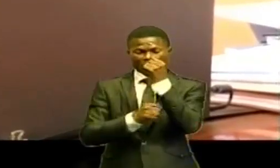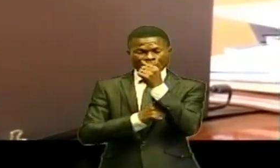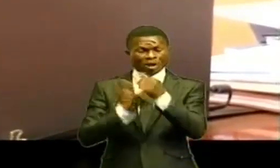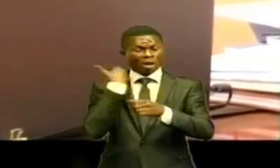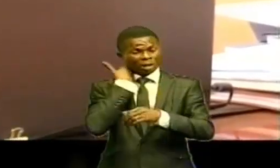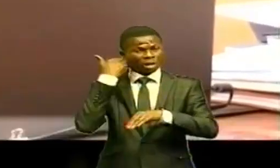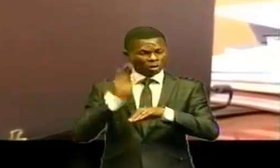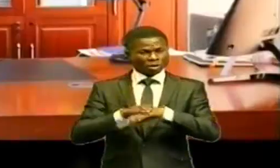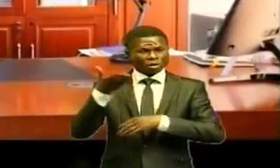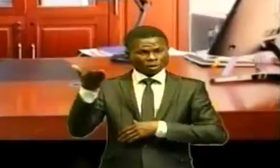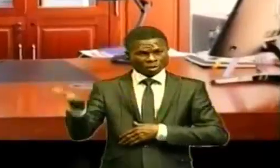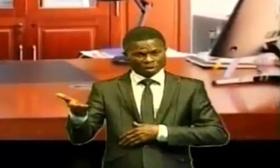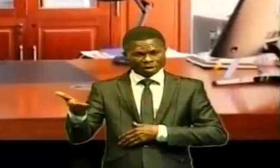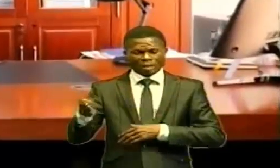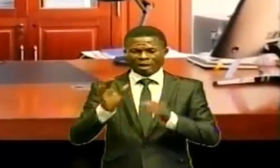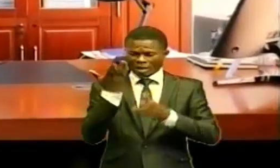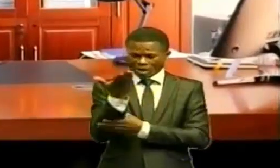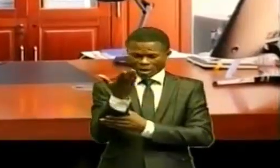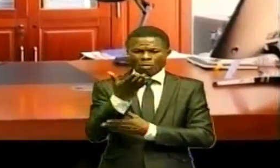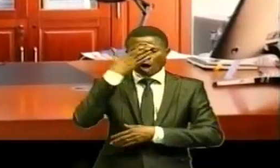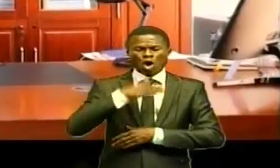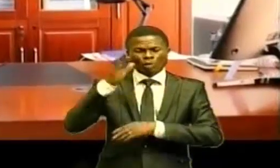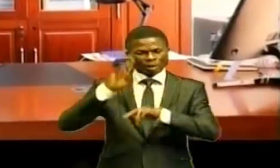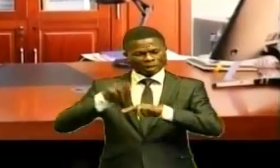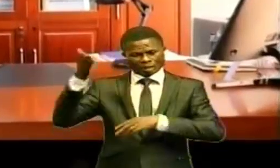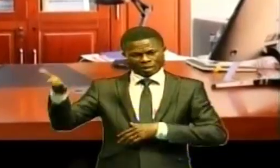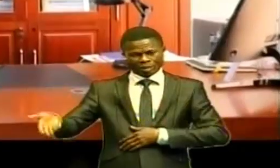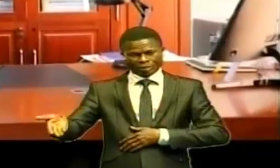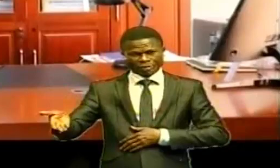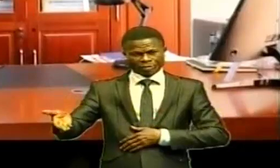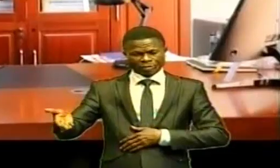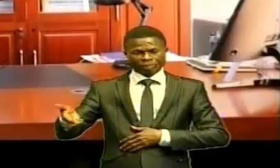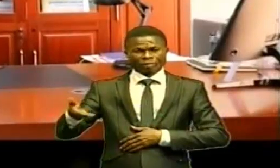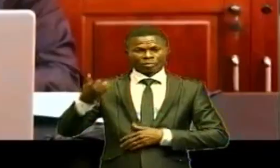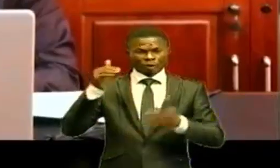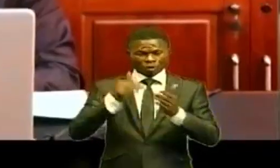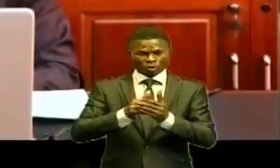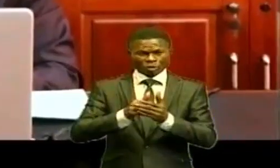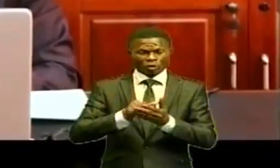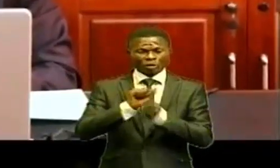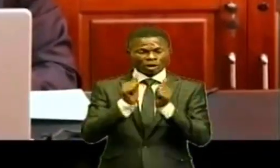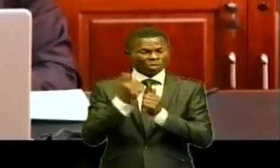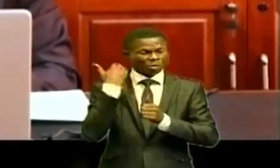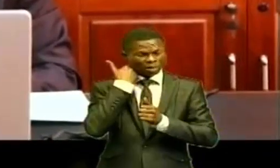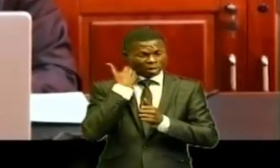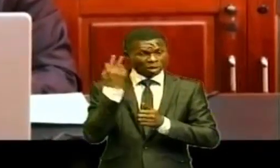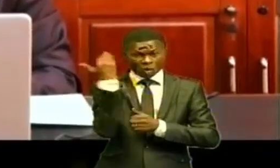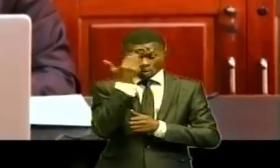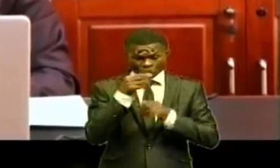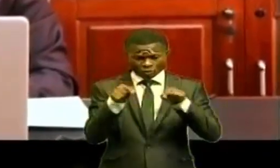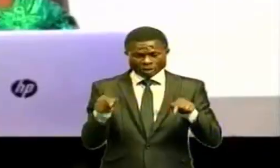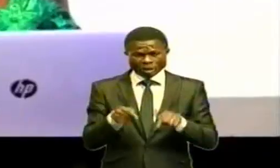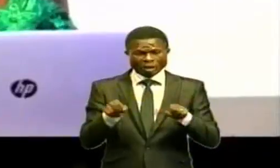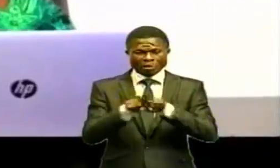maladies, de contaminations nécessitent hospitalisation. Et face à la grippe saisonnière qui sévit, en même temps